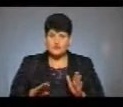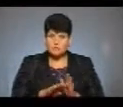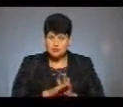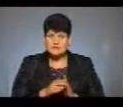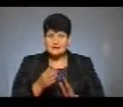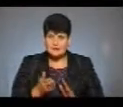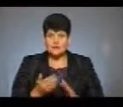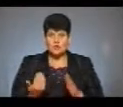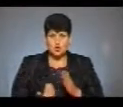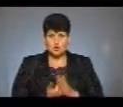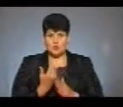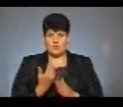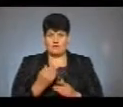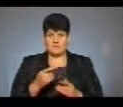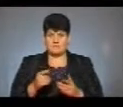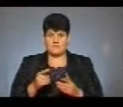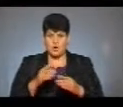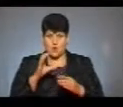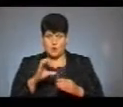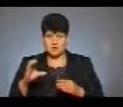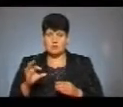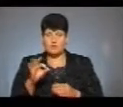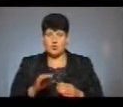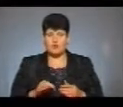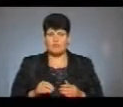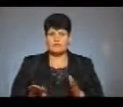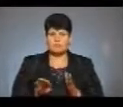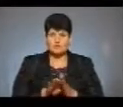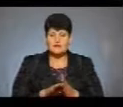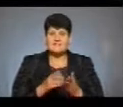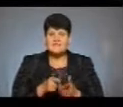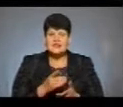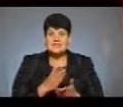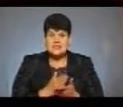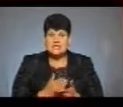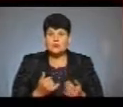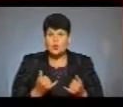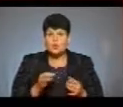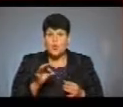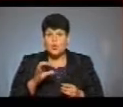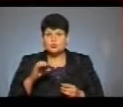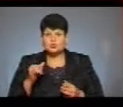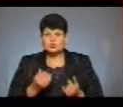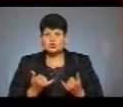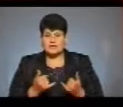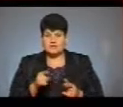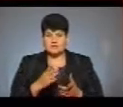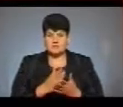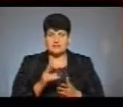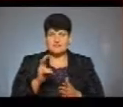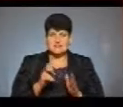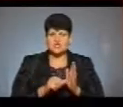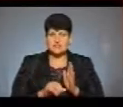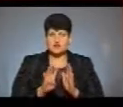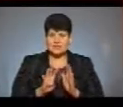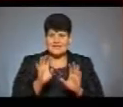розділ про відпустки. Тому він є сучасний, осучаснений. І якщо там є 264 статті,